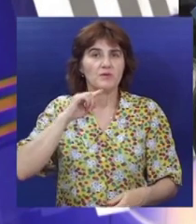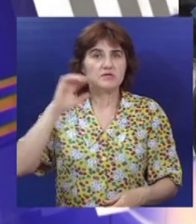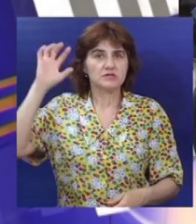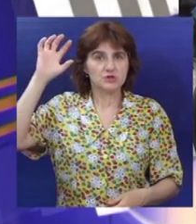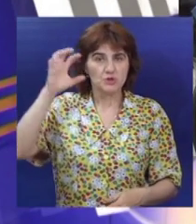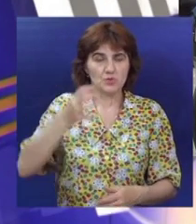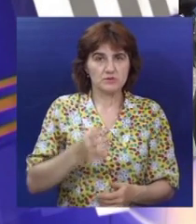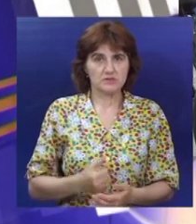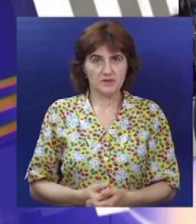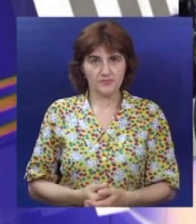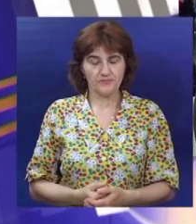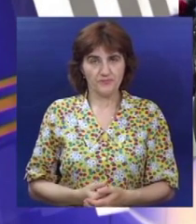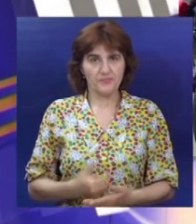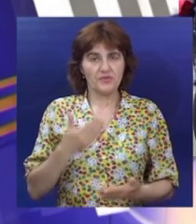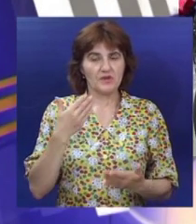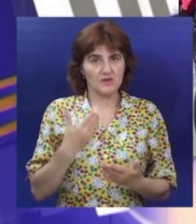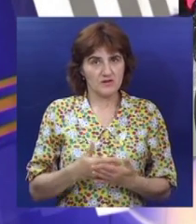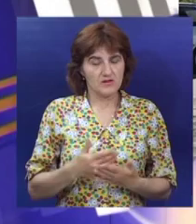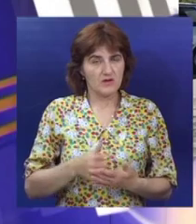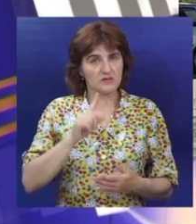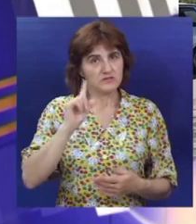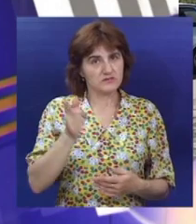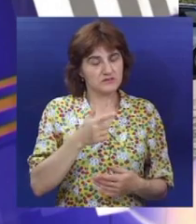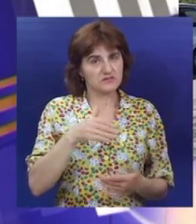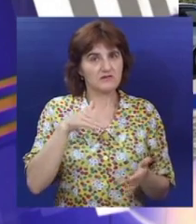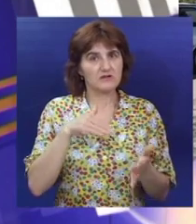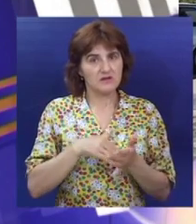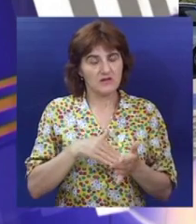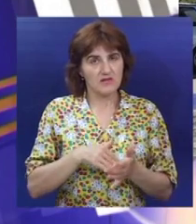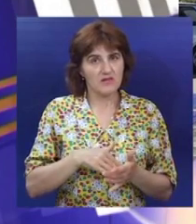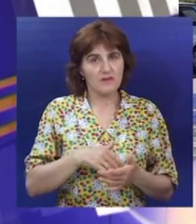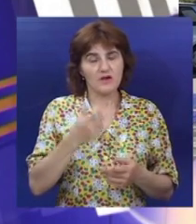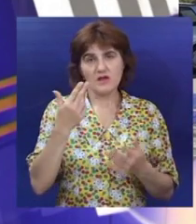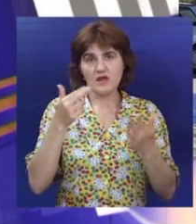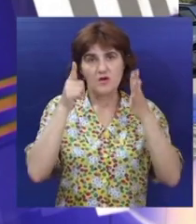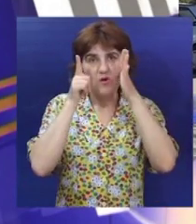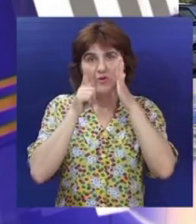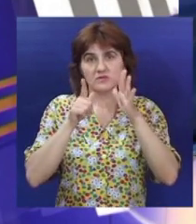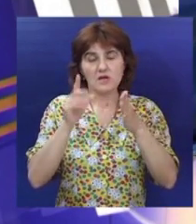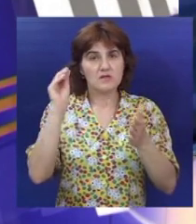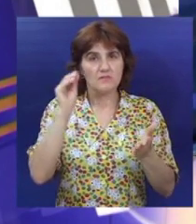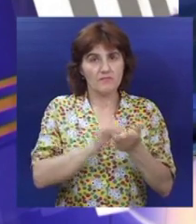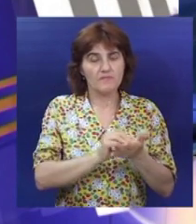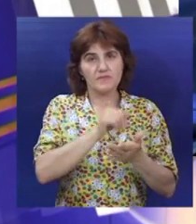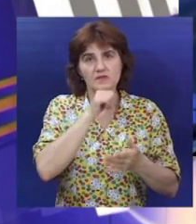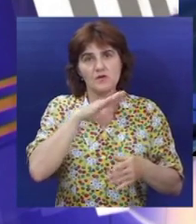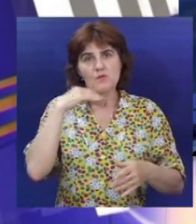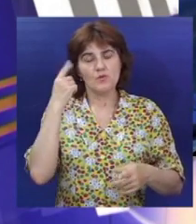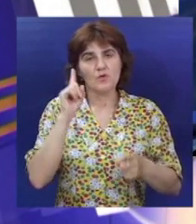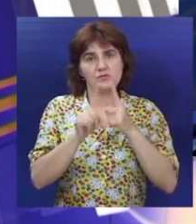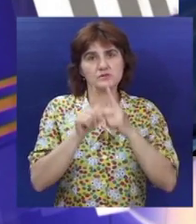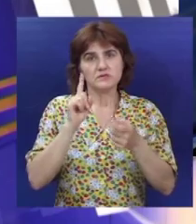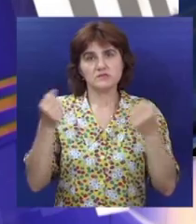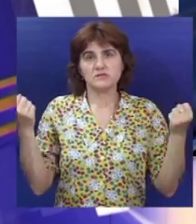i od sunca. Zbog visokih temperatura i želje da se što pre sklone sa sunca, za samo nedelju dana zabeležen je veći